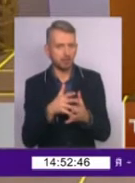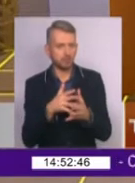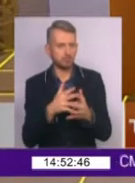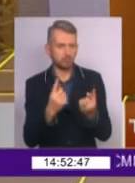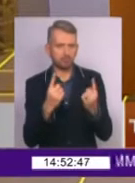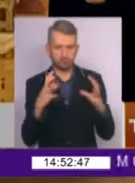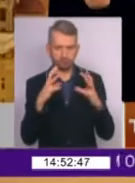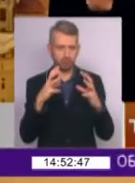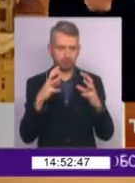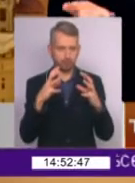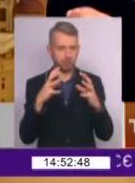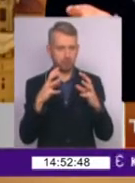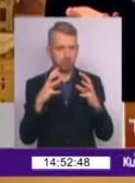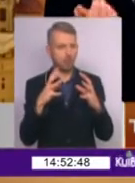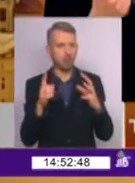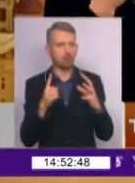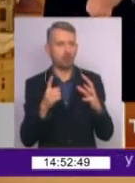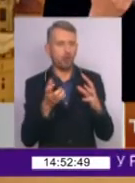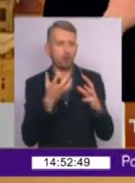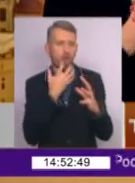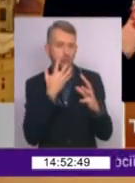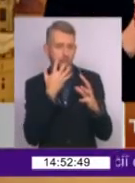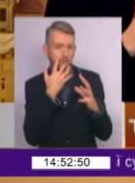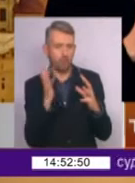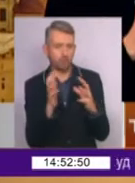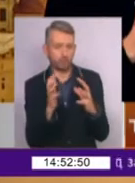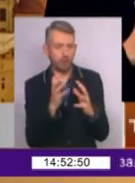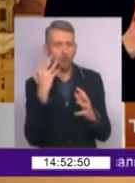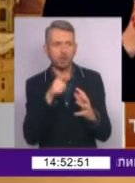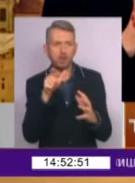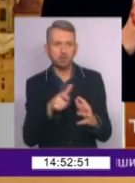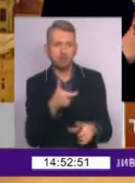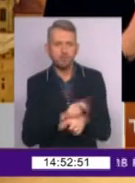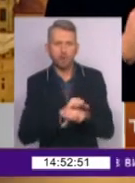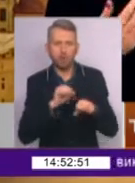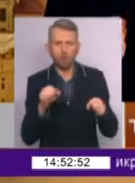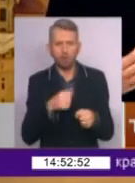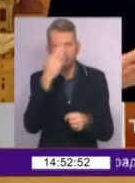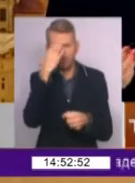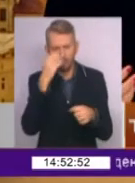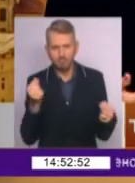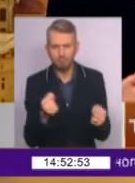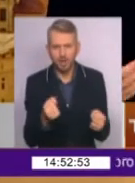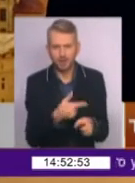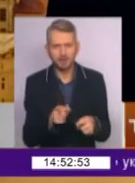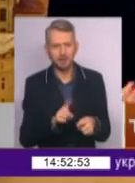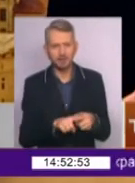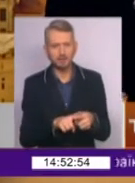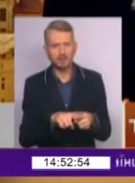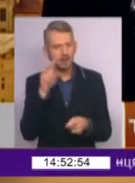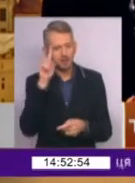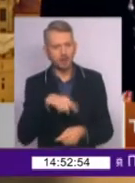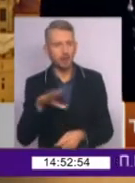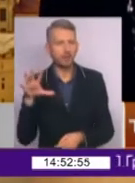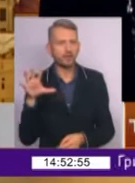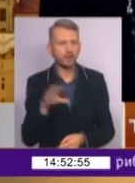втрати тепла. І коли людина переохолоджується, дійсно, ну, ми це знають усі